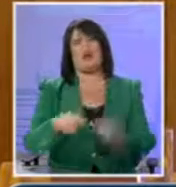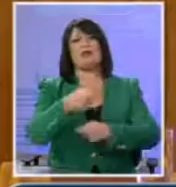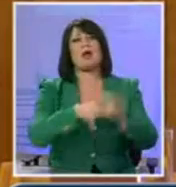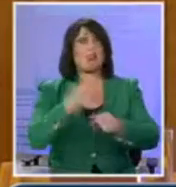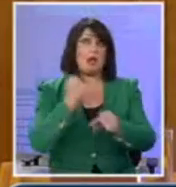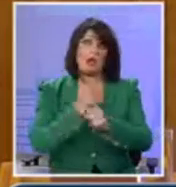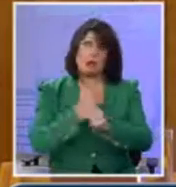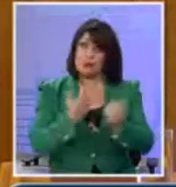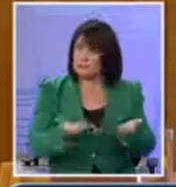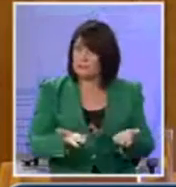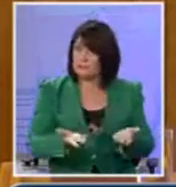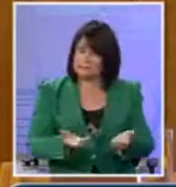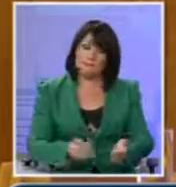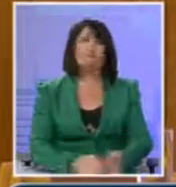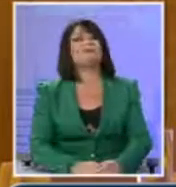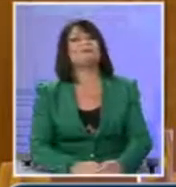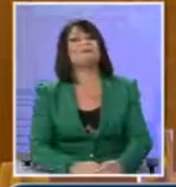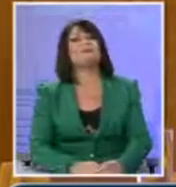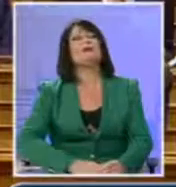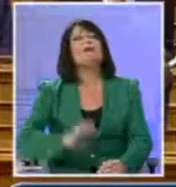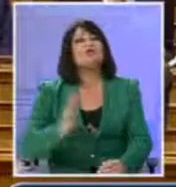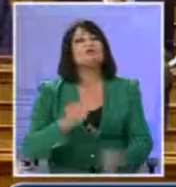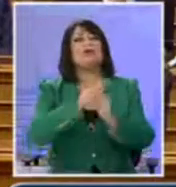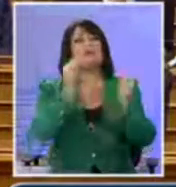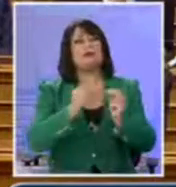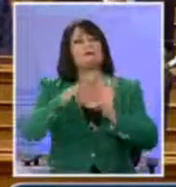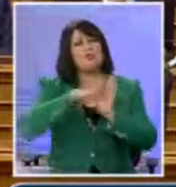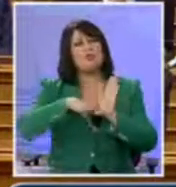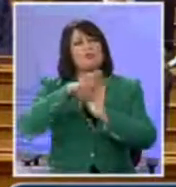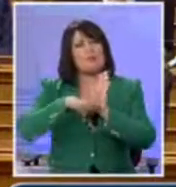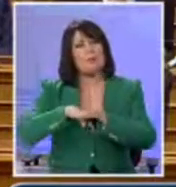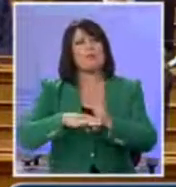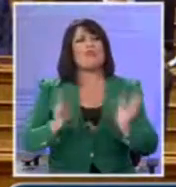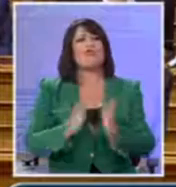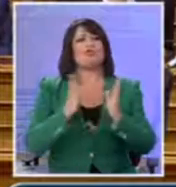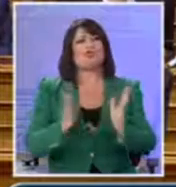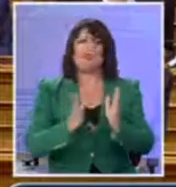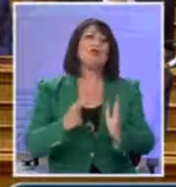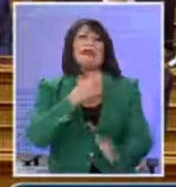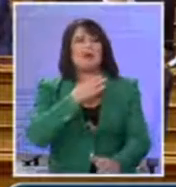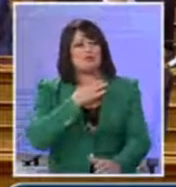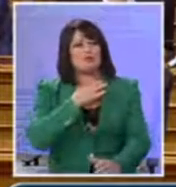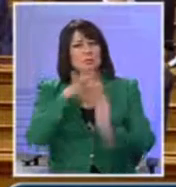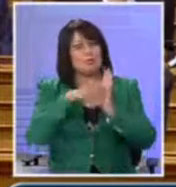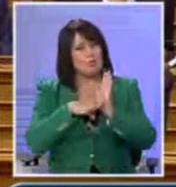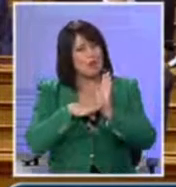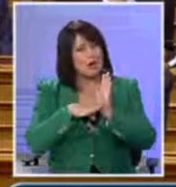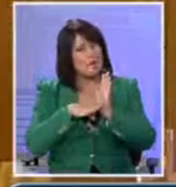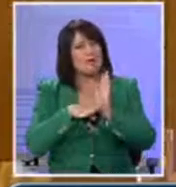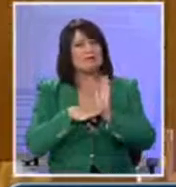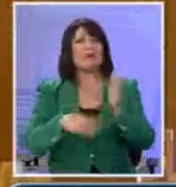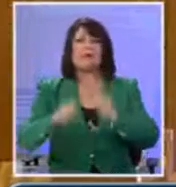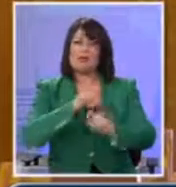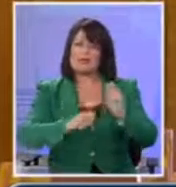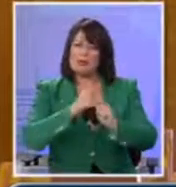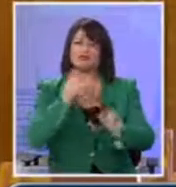εργασίας. Έτσι ώστε τα προγράμματα, όποια και όποτε χρειάζονται προγράμματα κατάρτισης